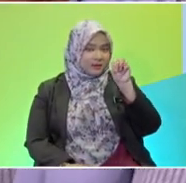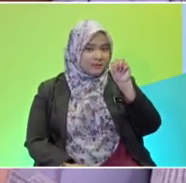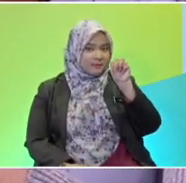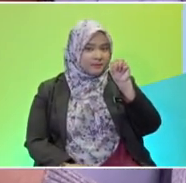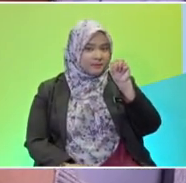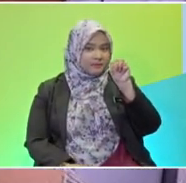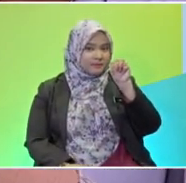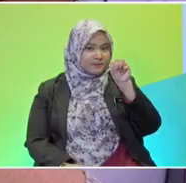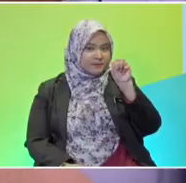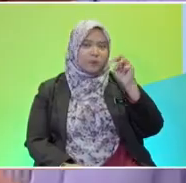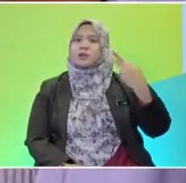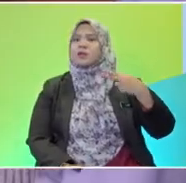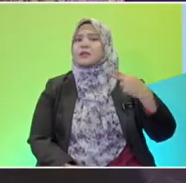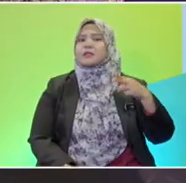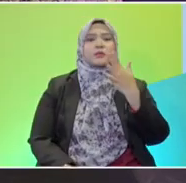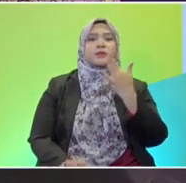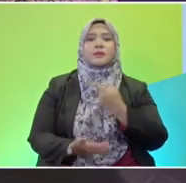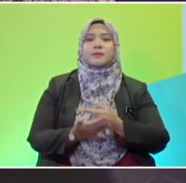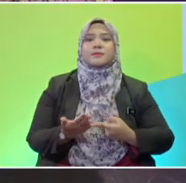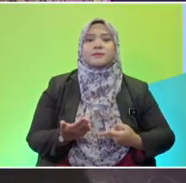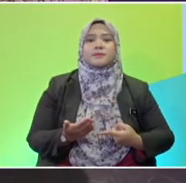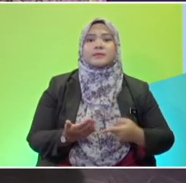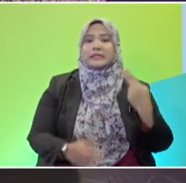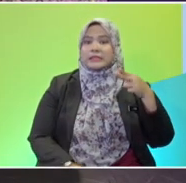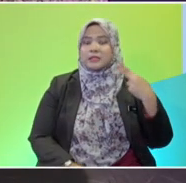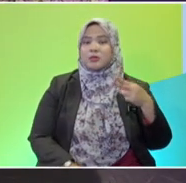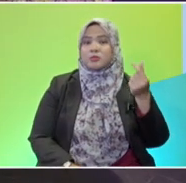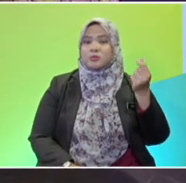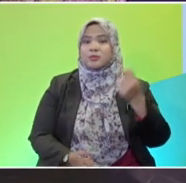uang hijau uang hijau adalah RM 5